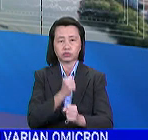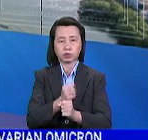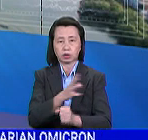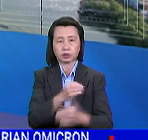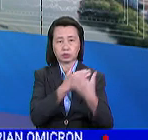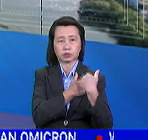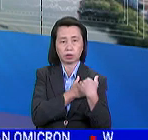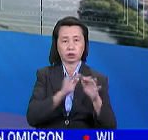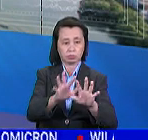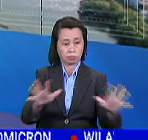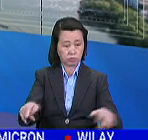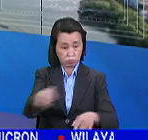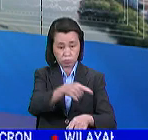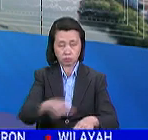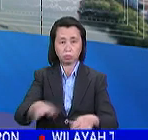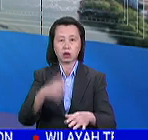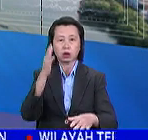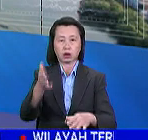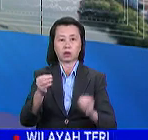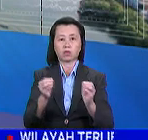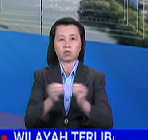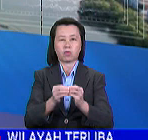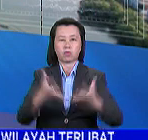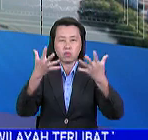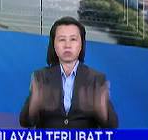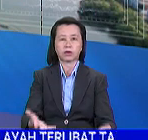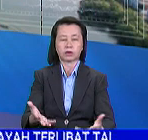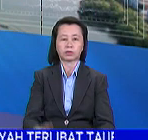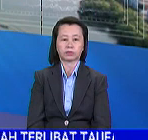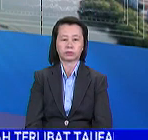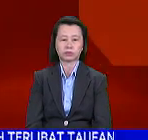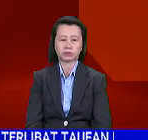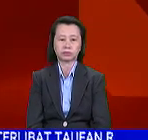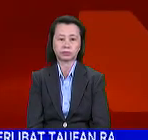dan tanggung jawab petugas barisan hadapan juga semakin bertambah